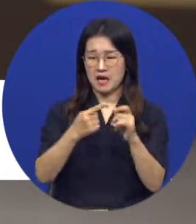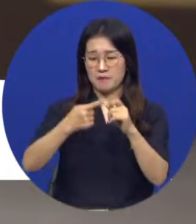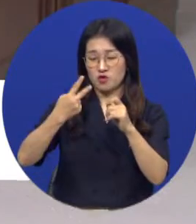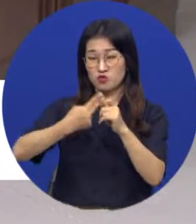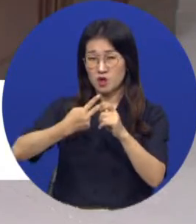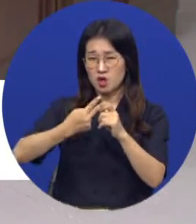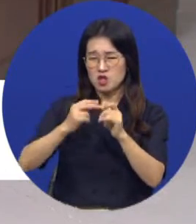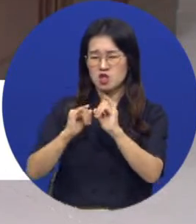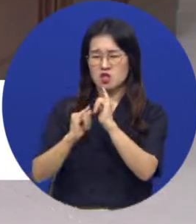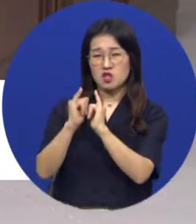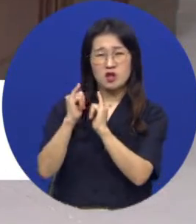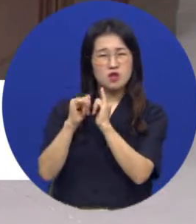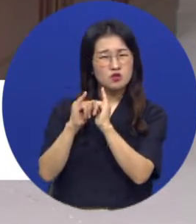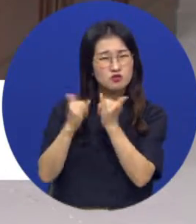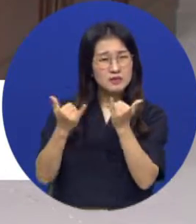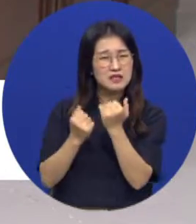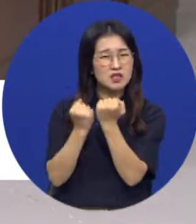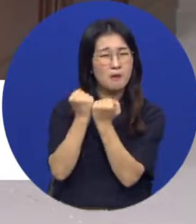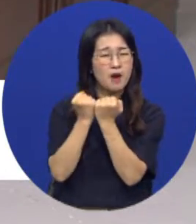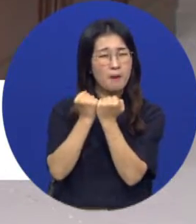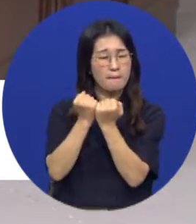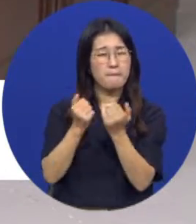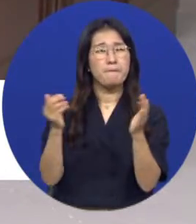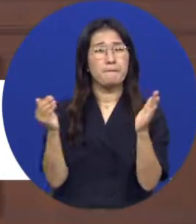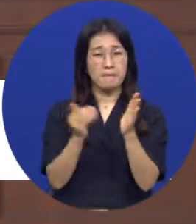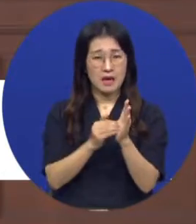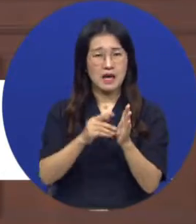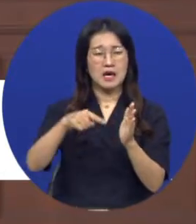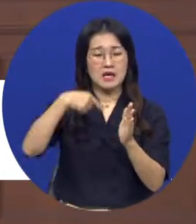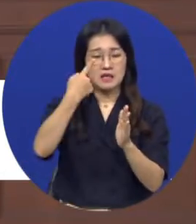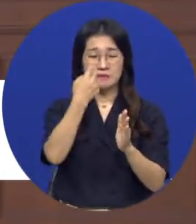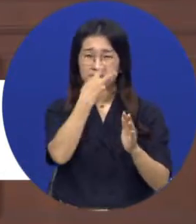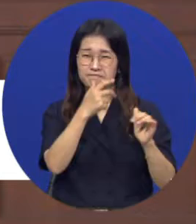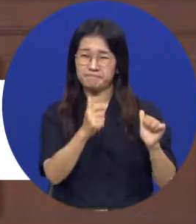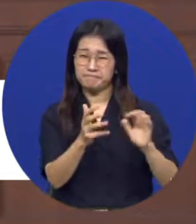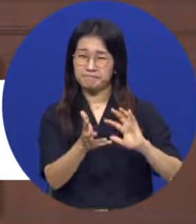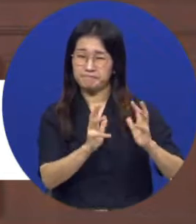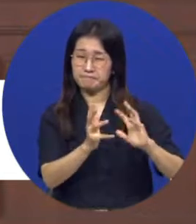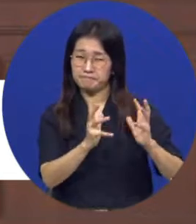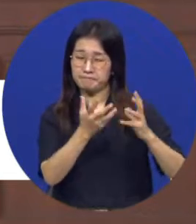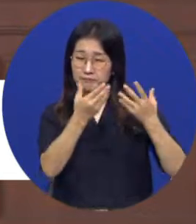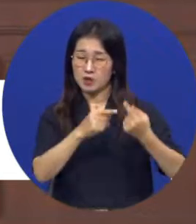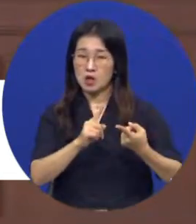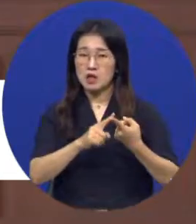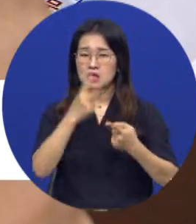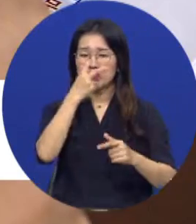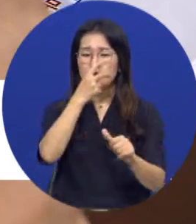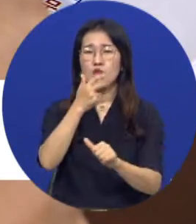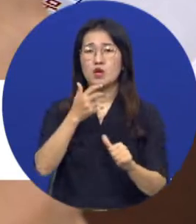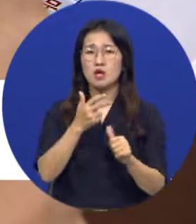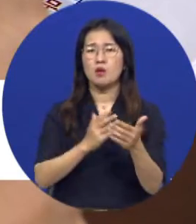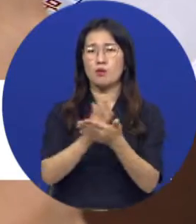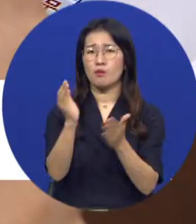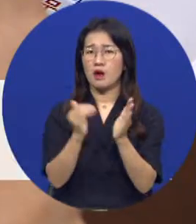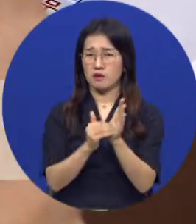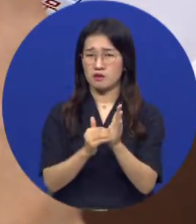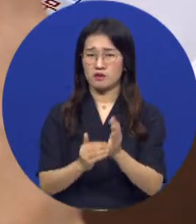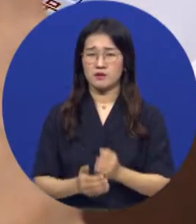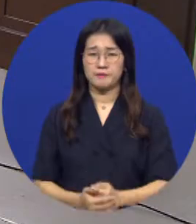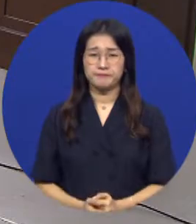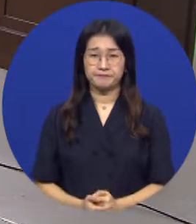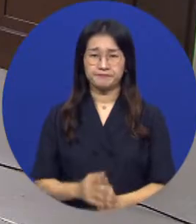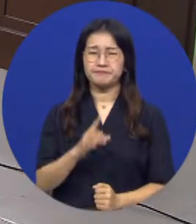제주도 환경 영향 평가 심의위원회 안건의 상정된 해당 사업에 대해 심의위는 통과 을 의결했습니다